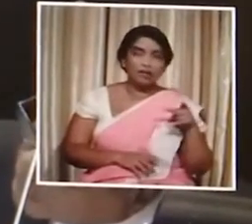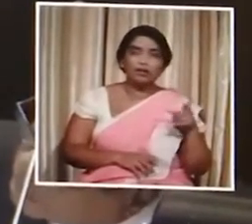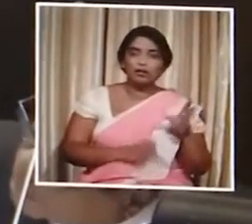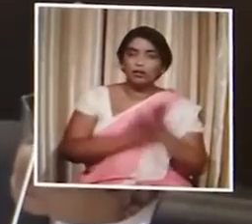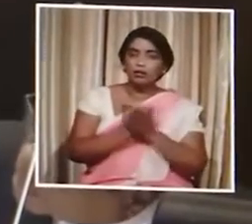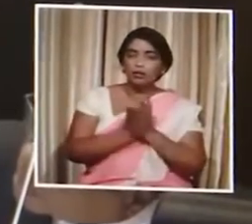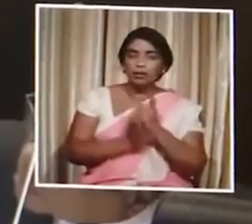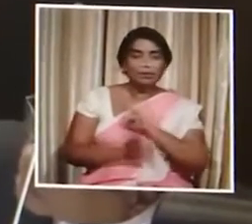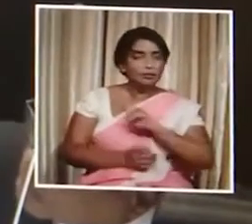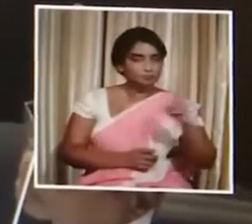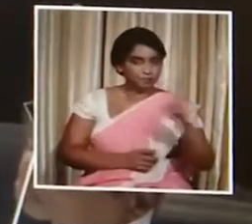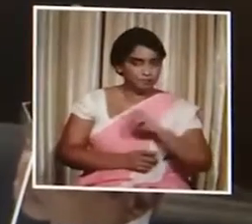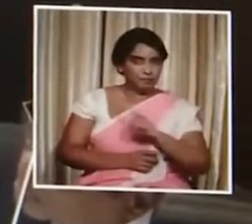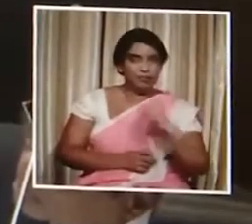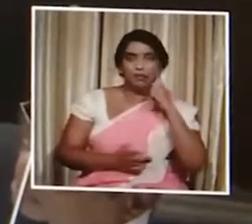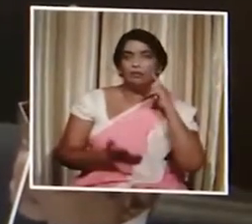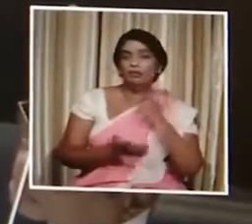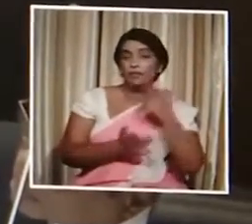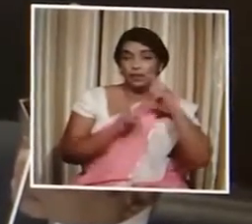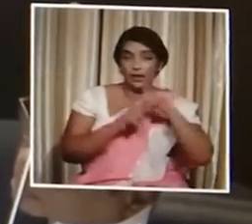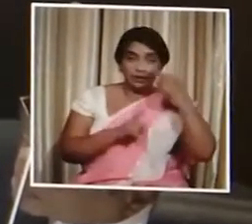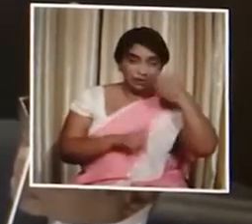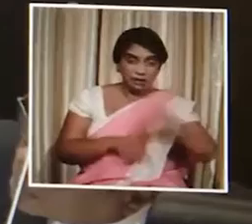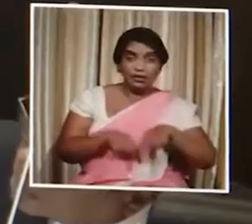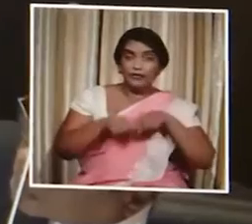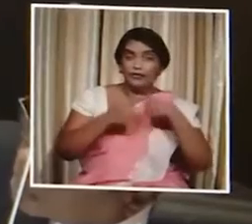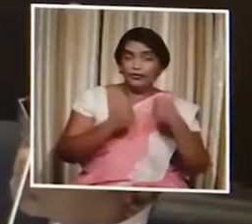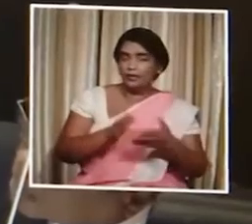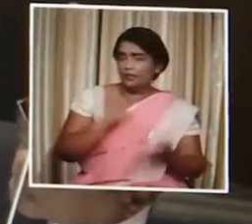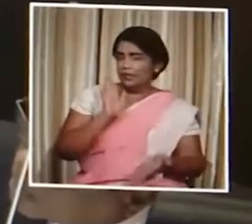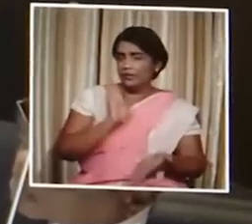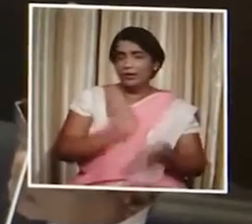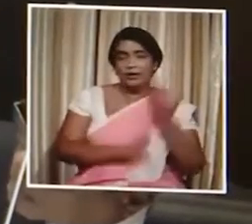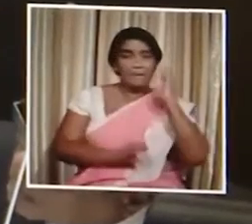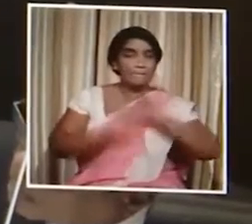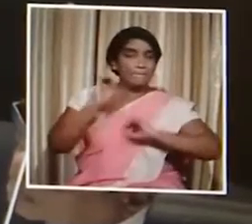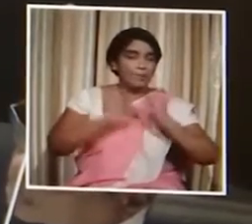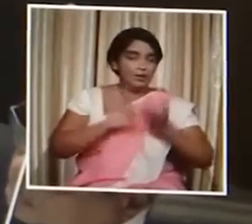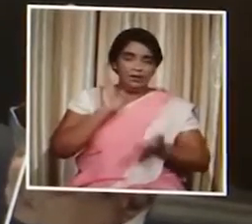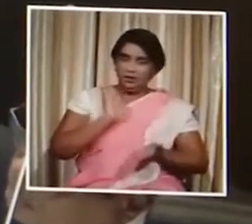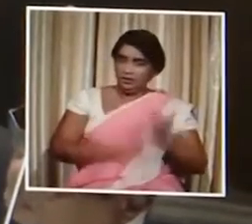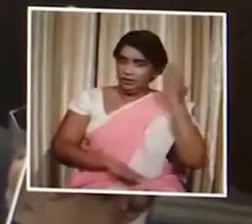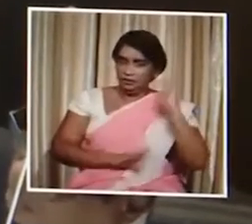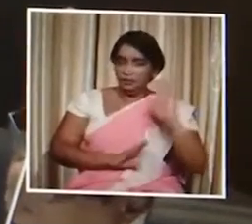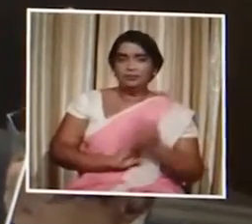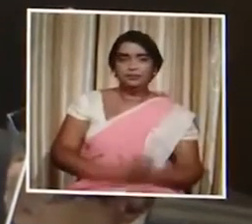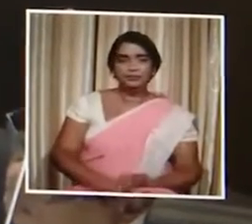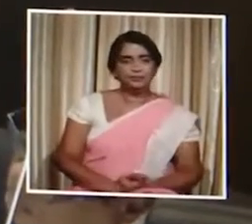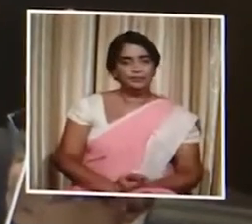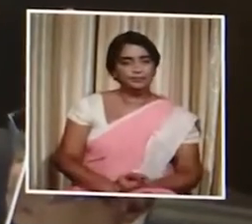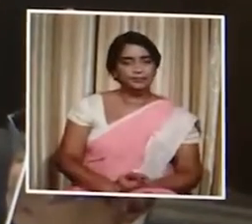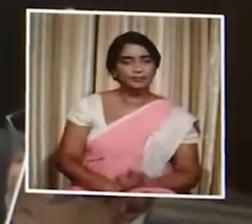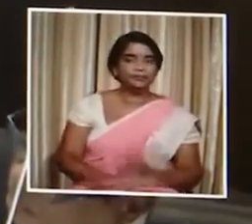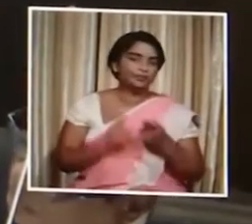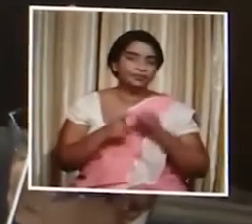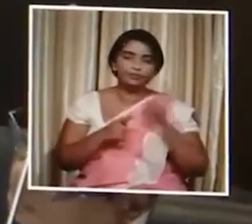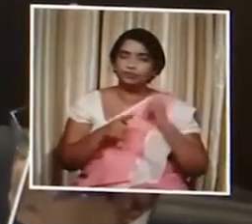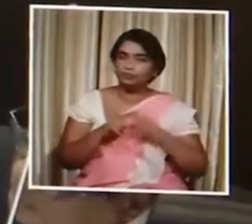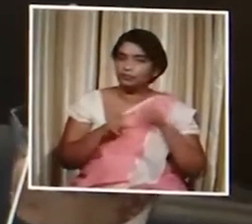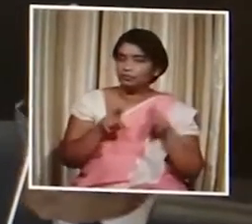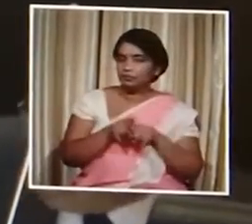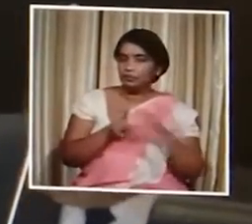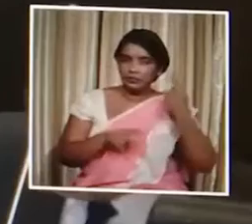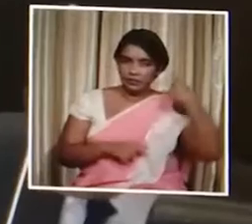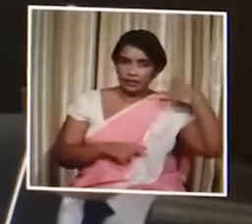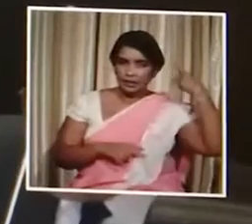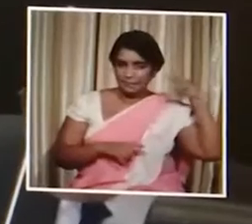දුම්රිය ගමනාගමනයේට දරන්න වෙන ඩීසල් වියදම අසාමාන්‍ය ප්‍රතිශතයකින් ඉහළ ගොස් තිබෙනවා උදාහරණයක් වශයෙන් අපි ඊයේ